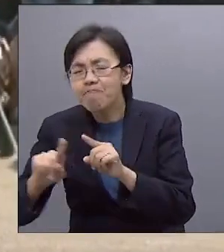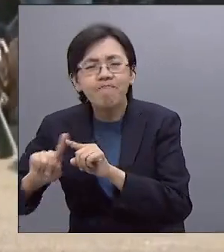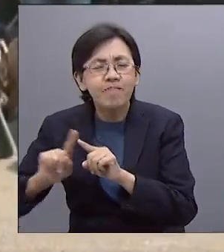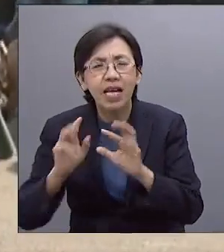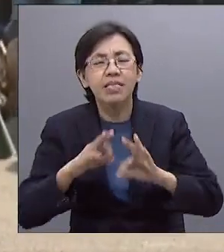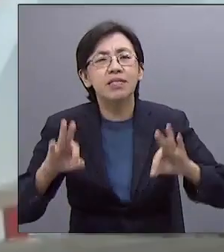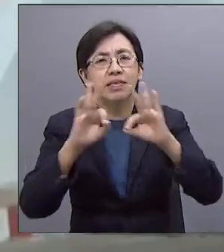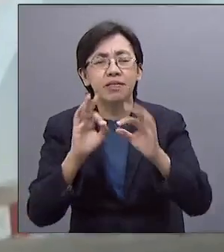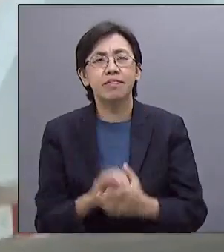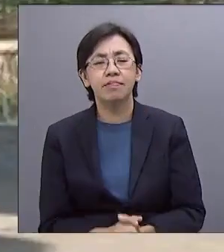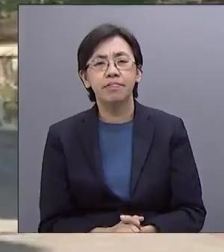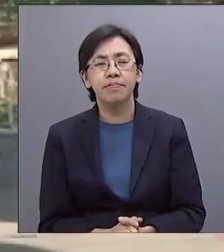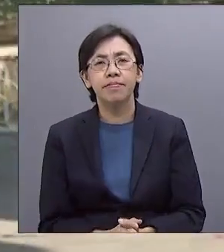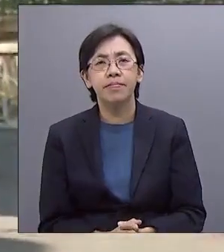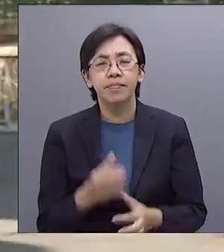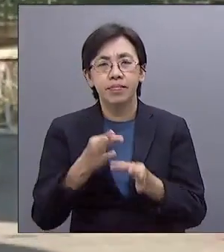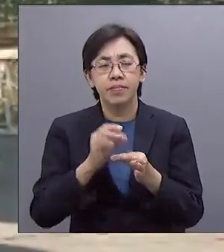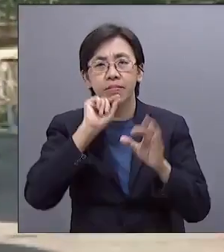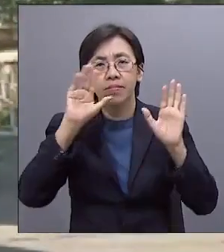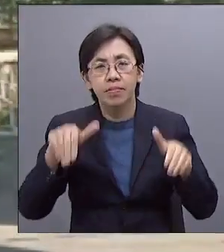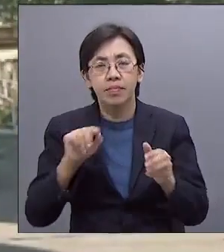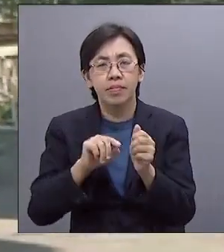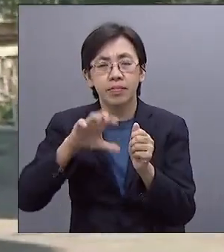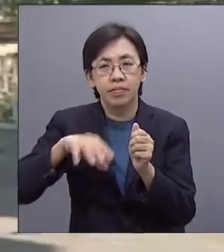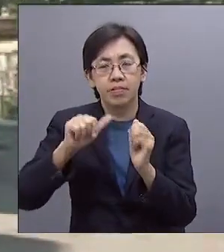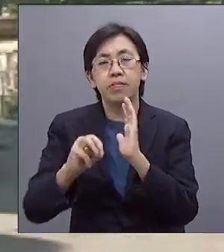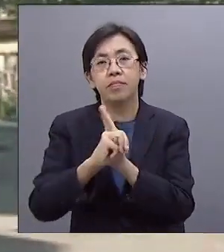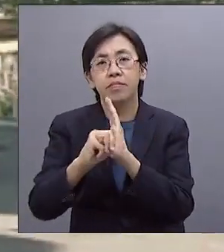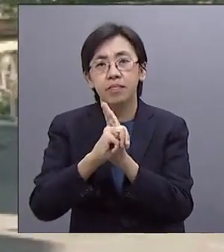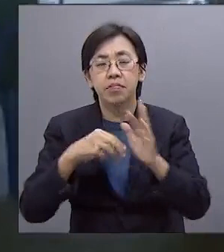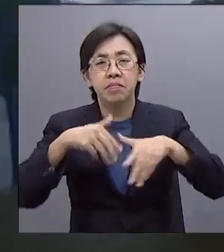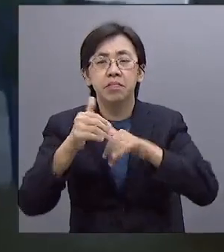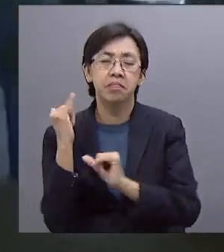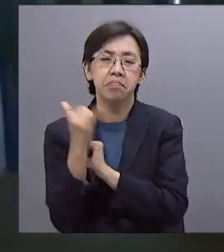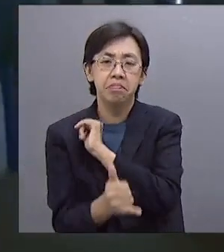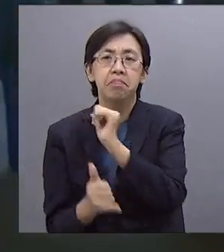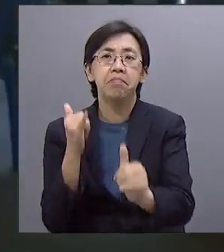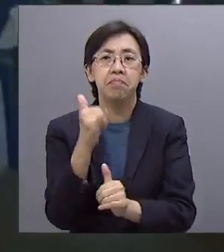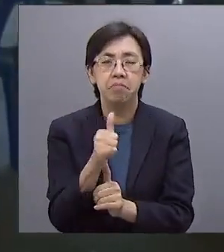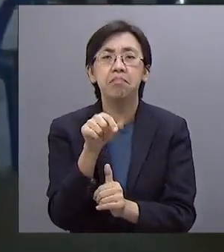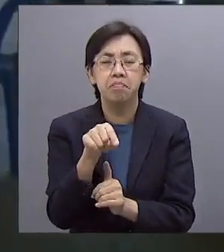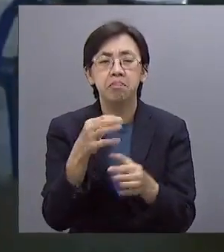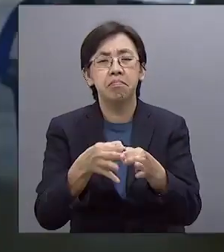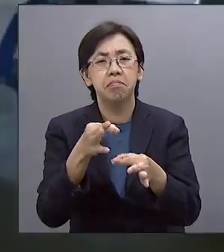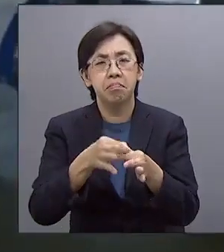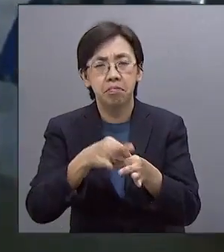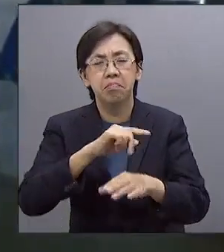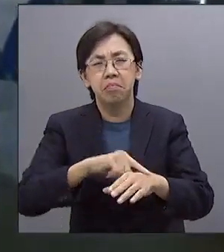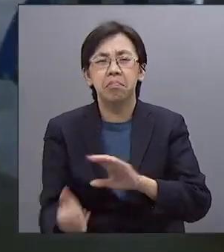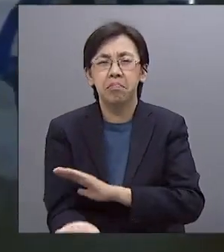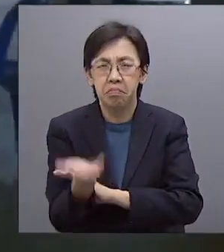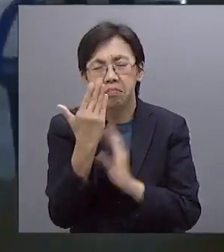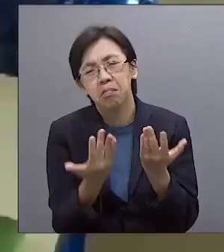เช่นเดียวกับที่ธนาคารกรุงไทยสาขาอำเภอเมืองมุกดาหารนะคะประชาชนก็ไปกันที่ธนาคารกันตั้งแต่เช้าเลย